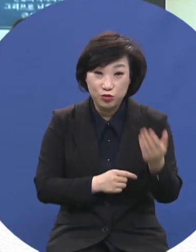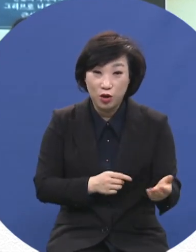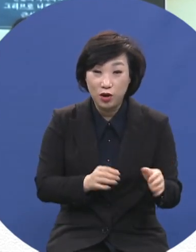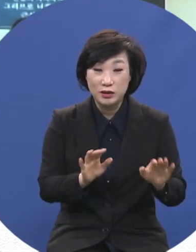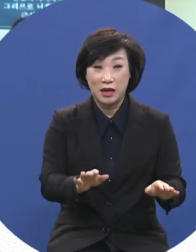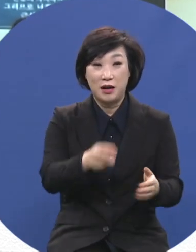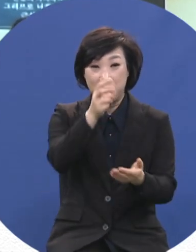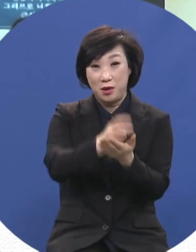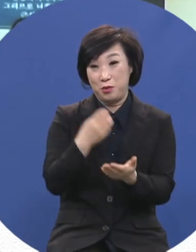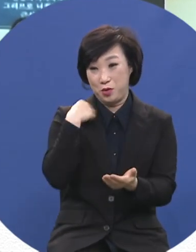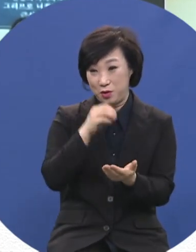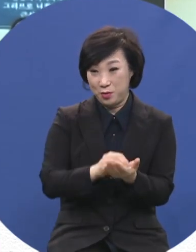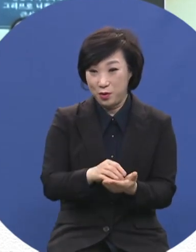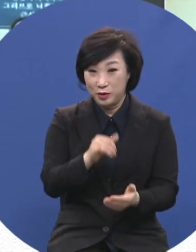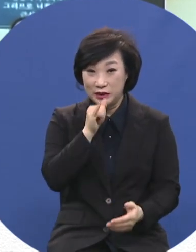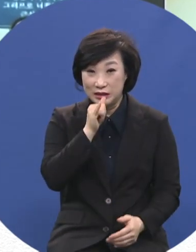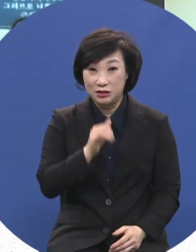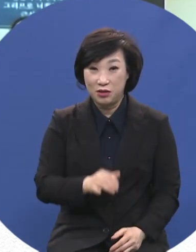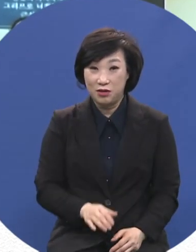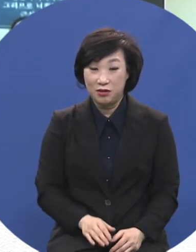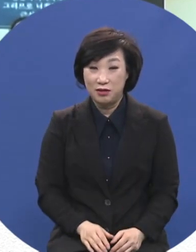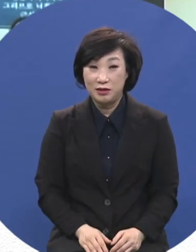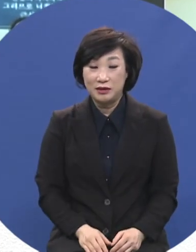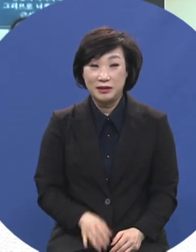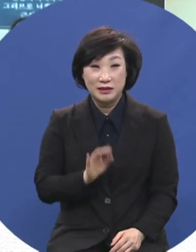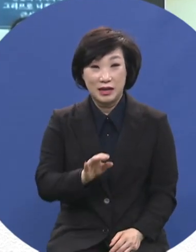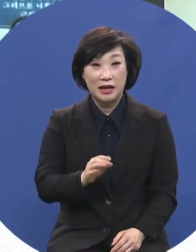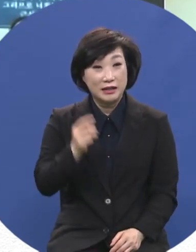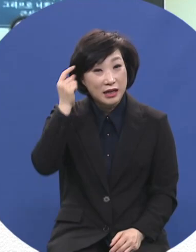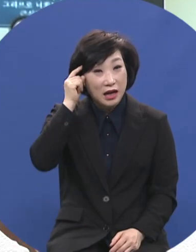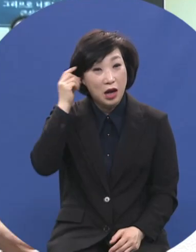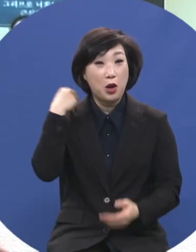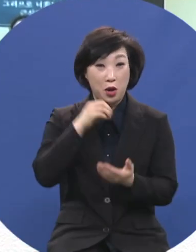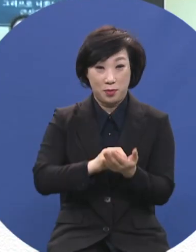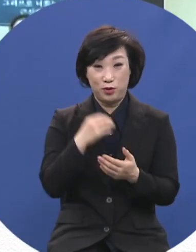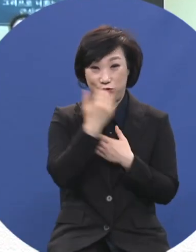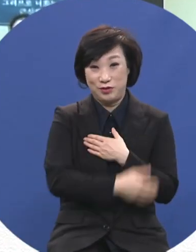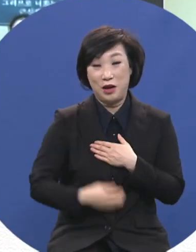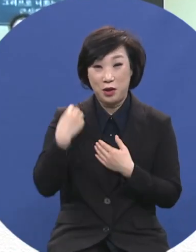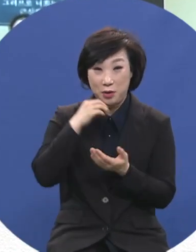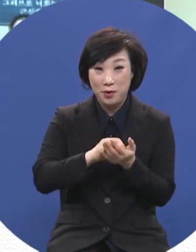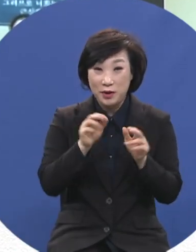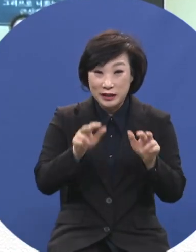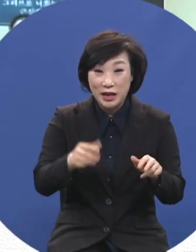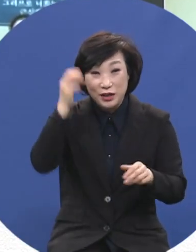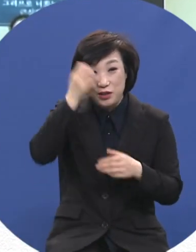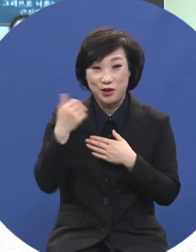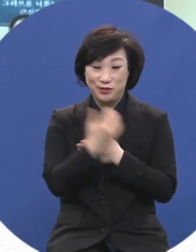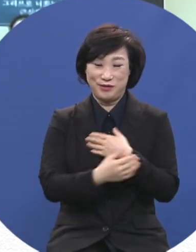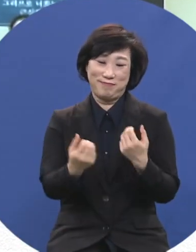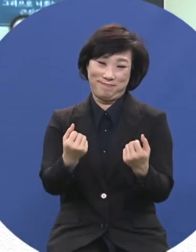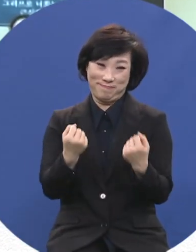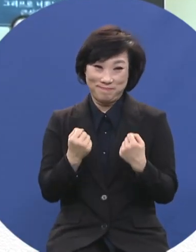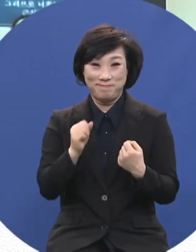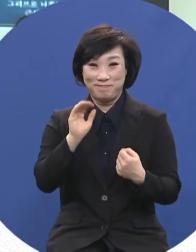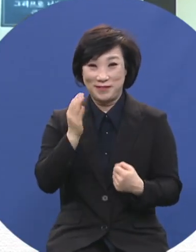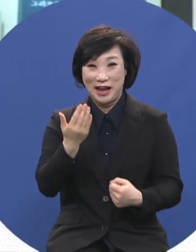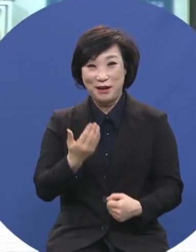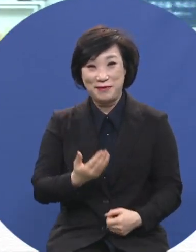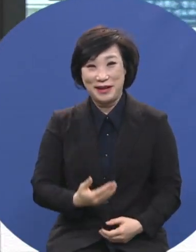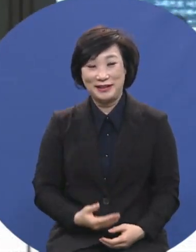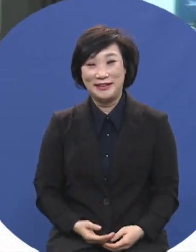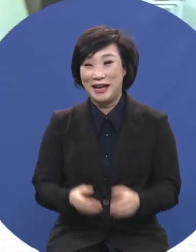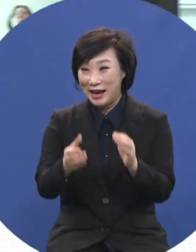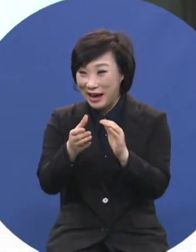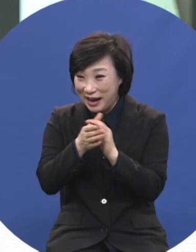질서가 회복되더라 이 말이에요. 그러니 정신이 회복되고 육체가 회복되니 영육간에 강간해지더라 이 말입니다.